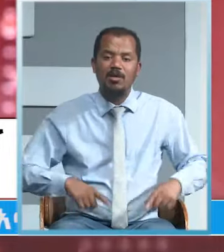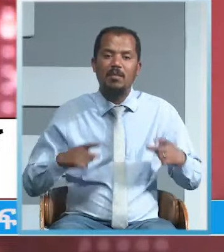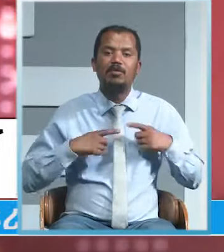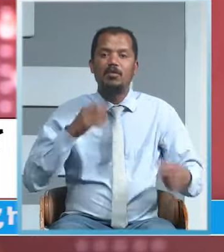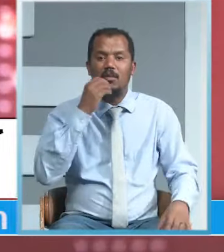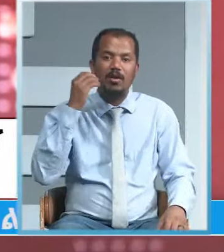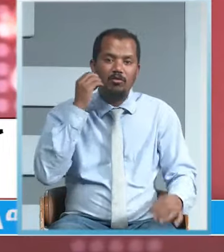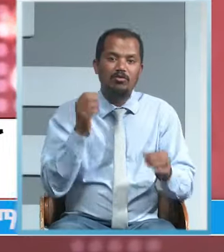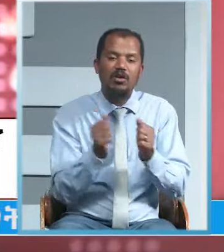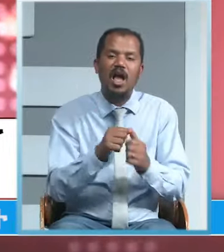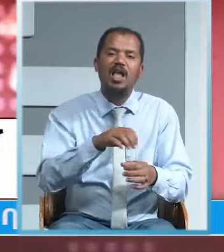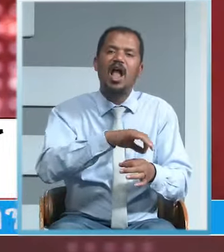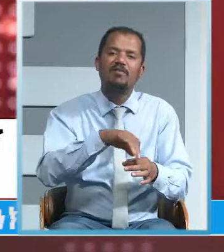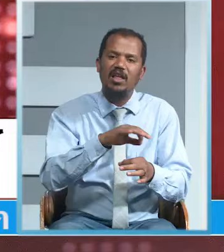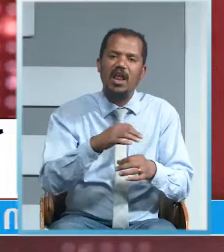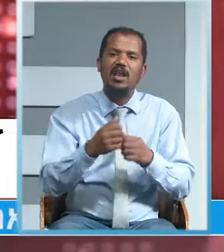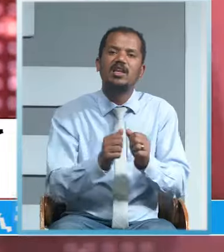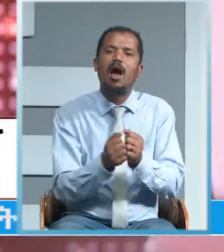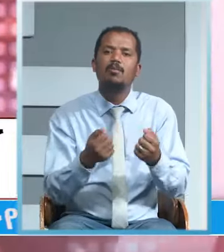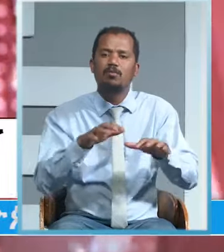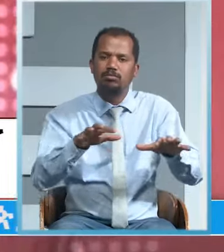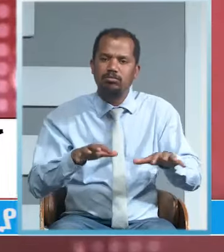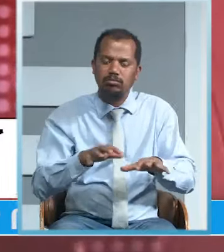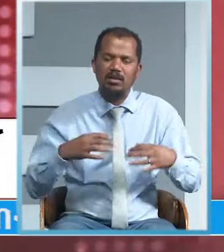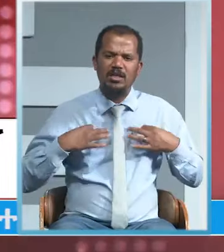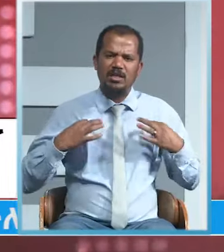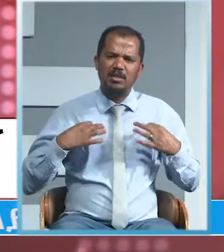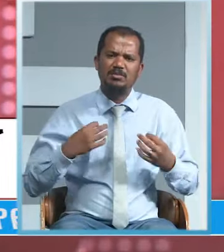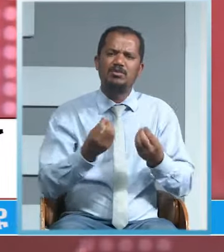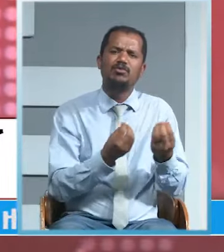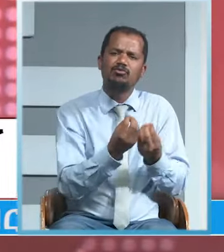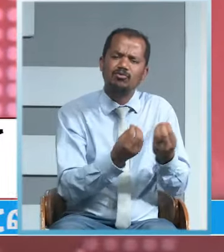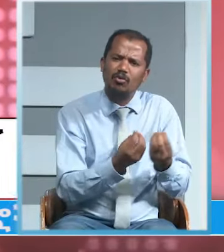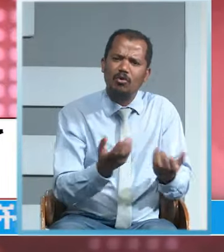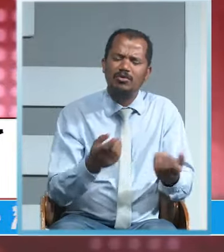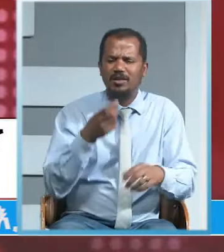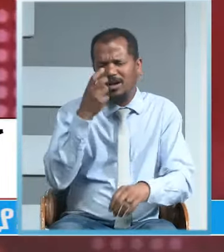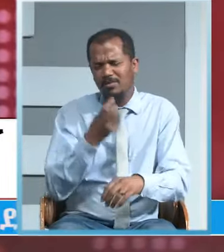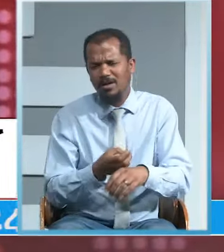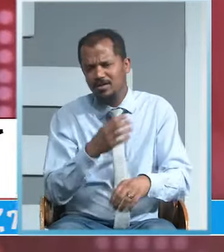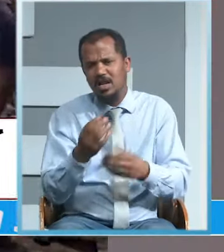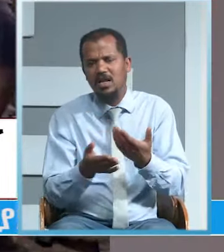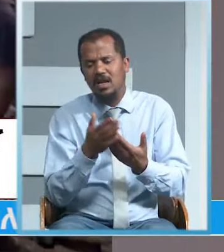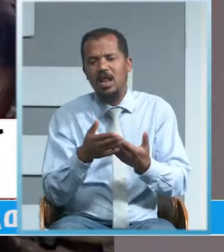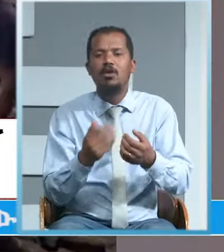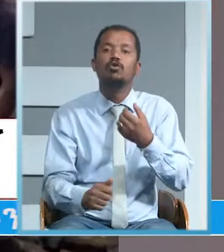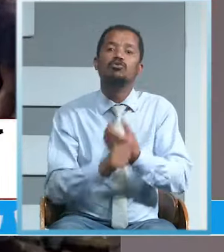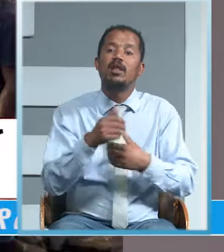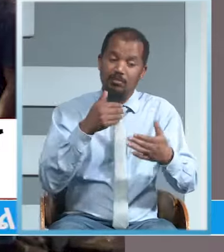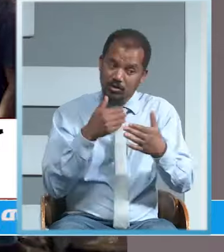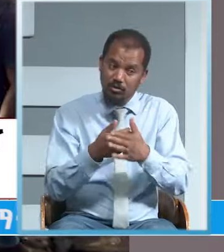ጋር ካፍቴሪያ፣ የዳቦ መጋገሪያ፣ የልብስ የሸቀጣሸቀጥ ሱቆች ላይ ከባድና ቀላል ጉዳት